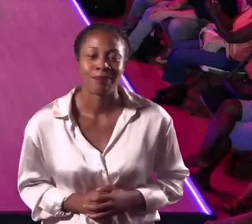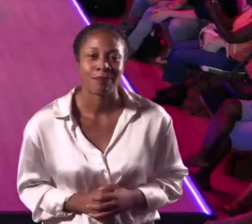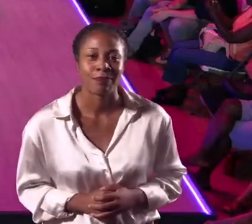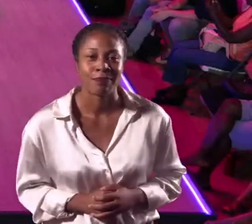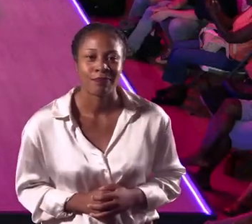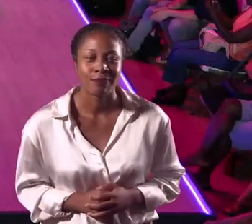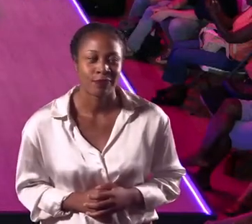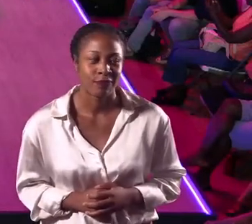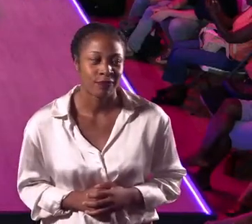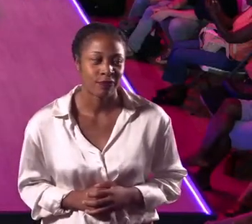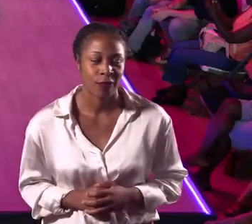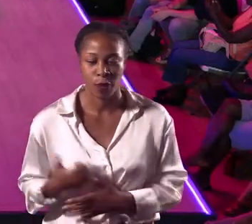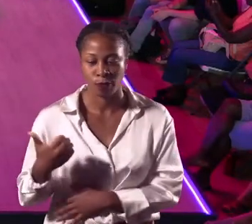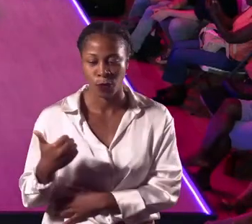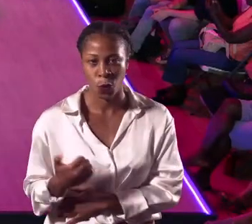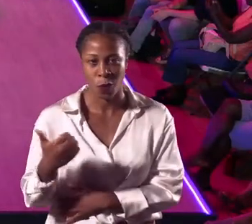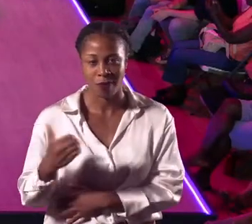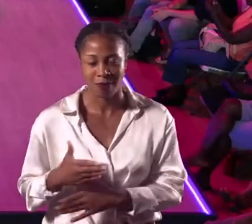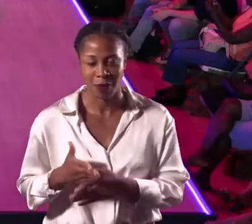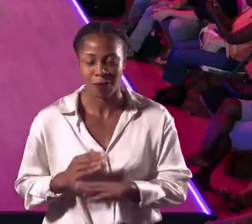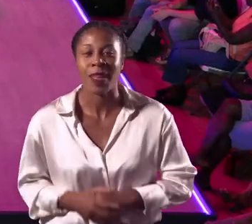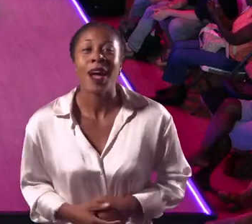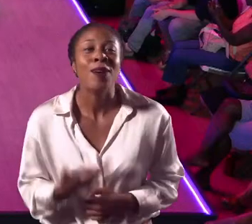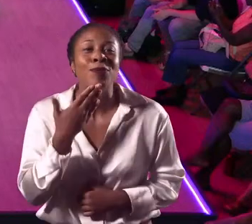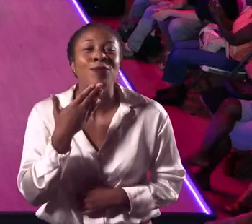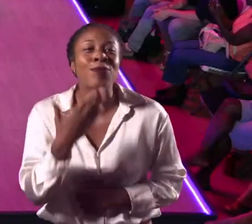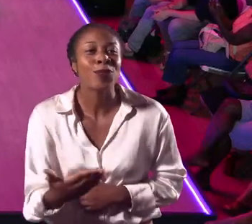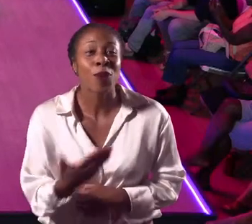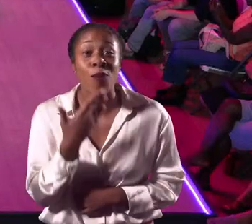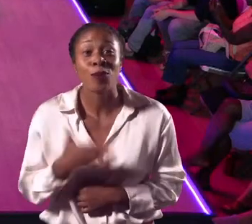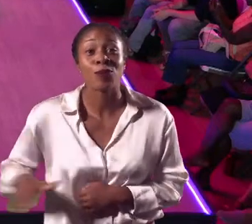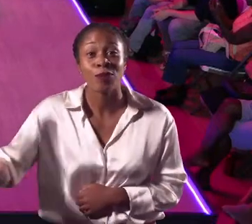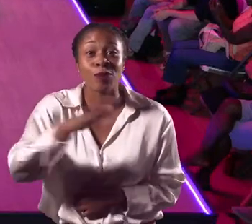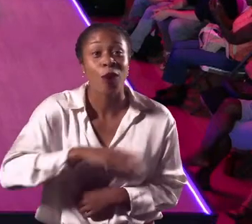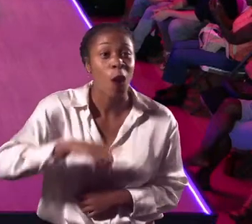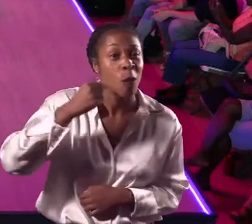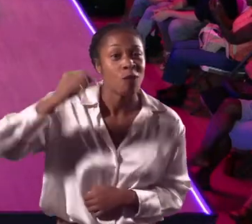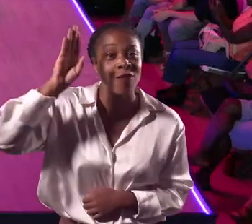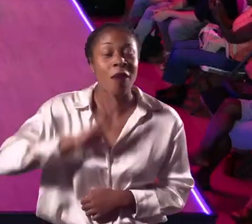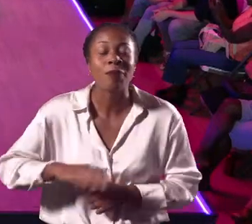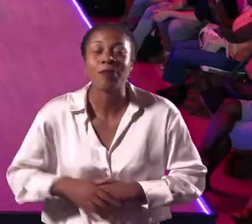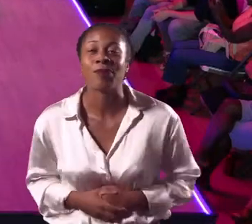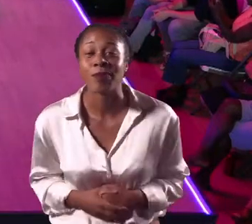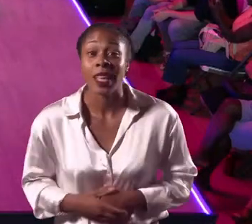Et je vais mettre un chronomètre. Bonjour à toutes et à tous d'abord.